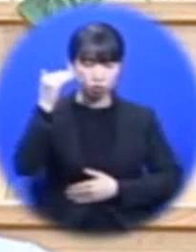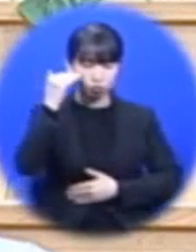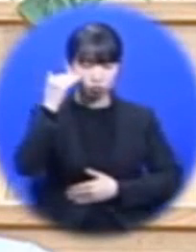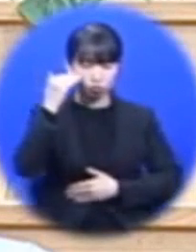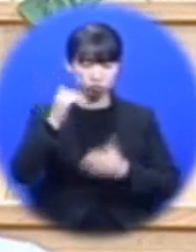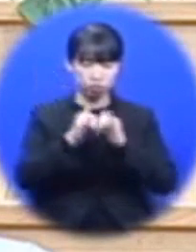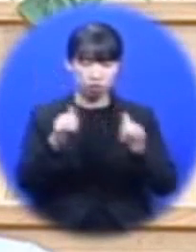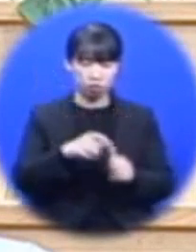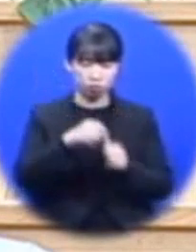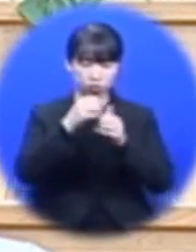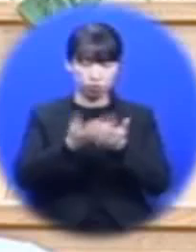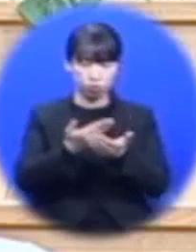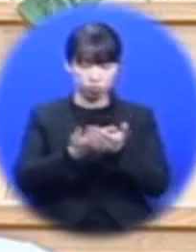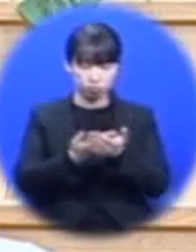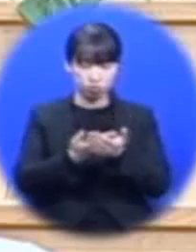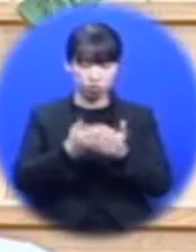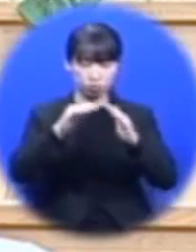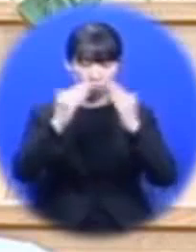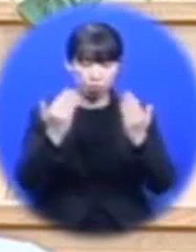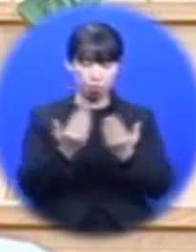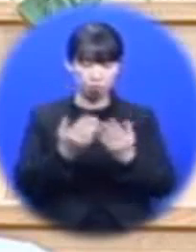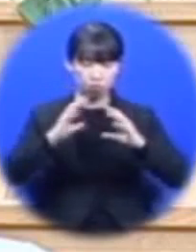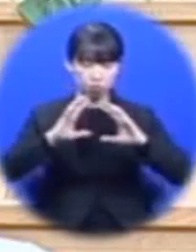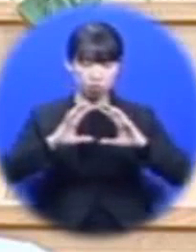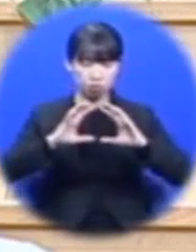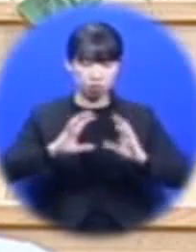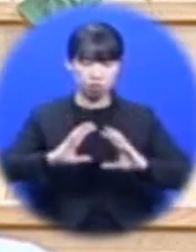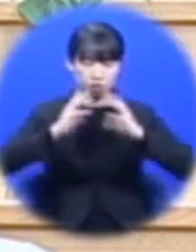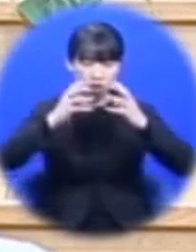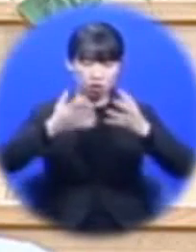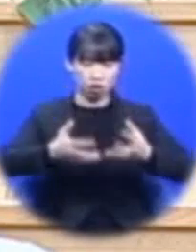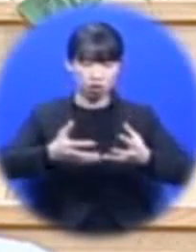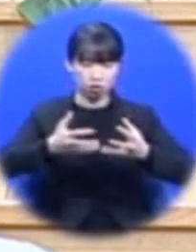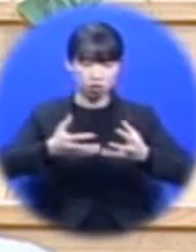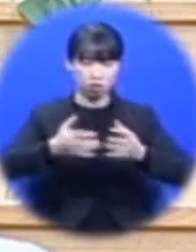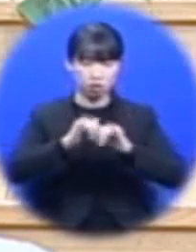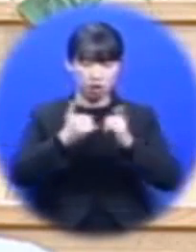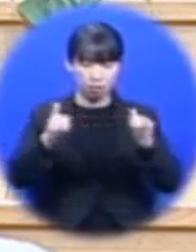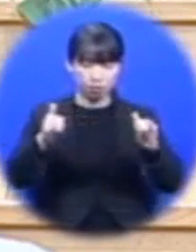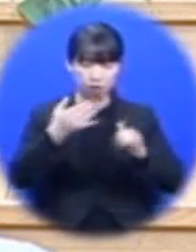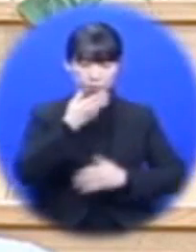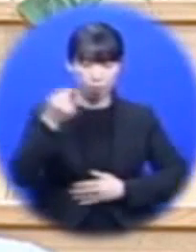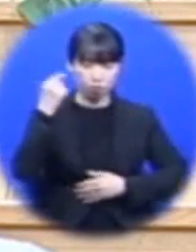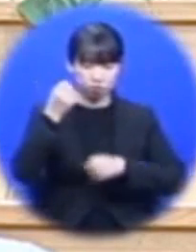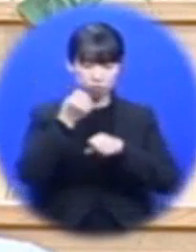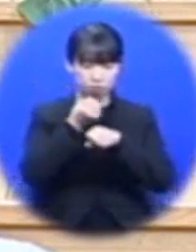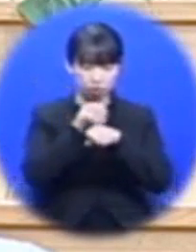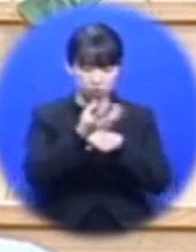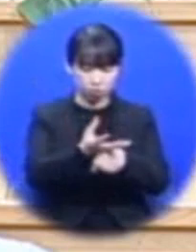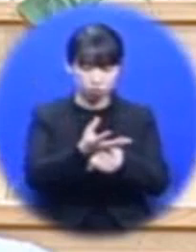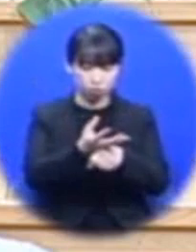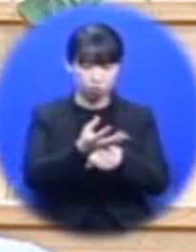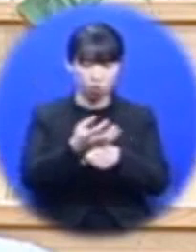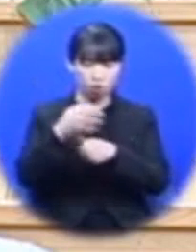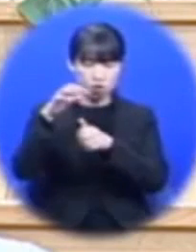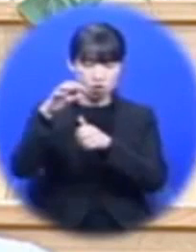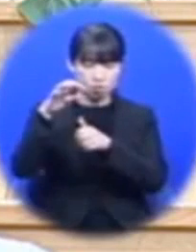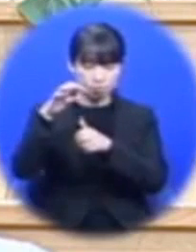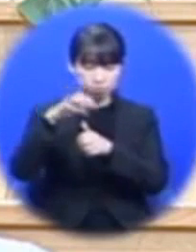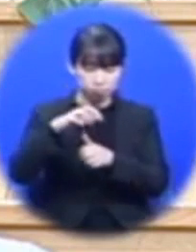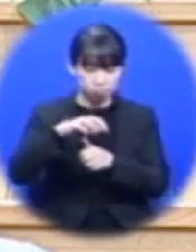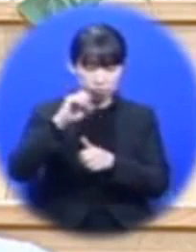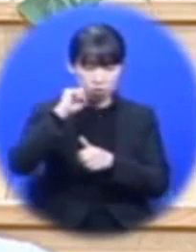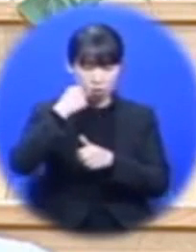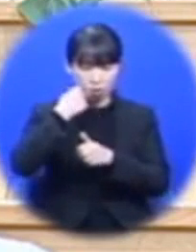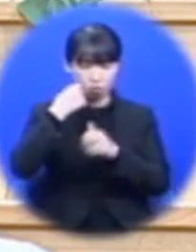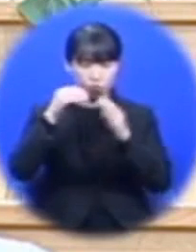아멘 열방에 있는 모든 족속에게 주의 복음이 전해지며 특히 핍박 당하는 나라와 지옥에 주님